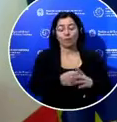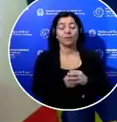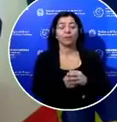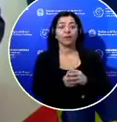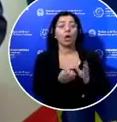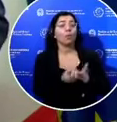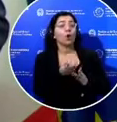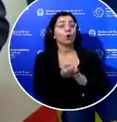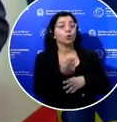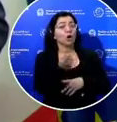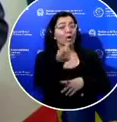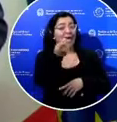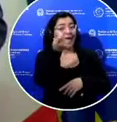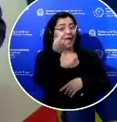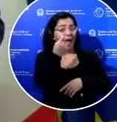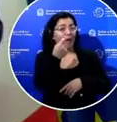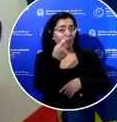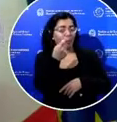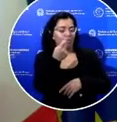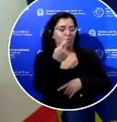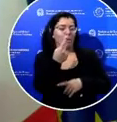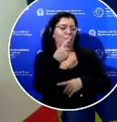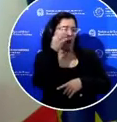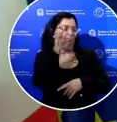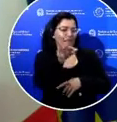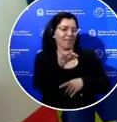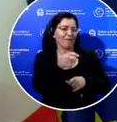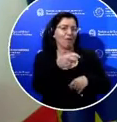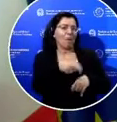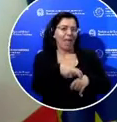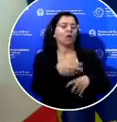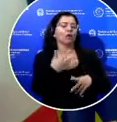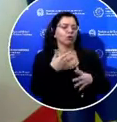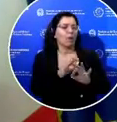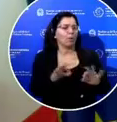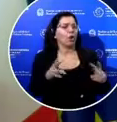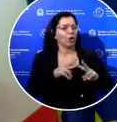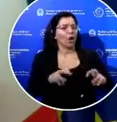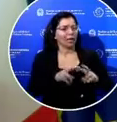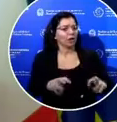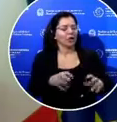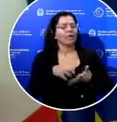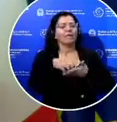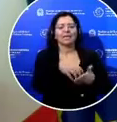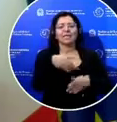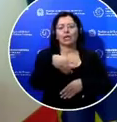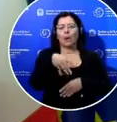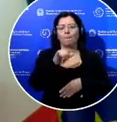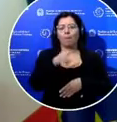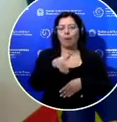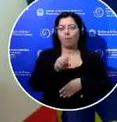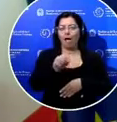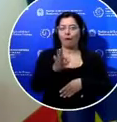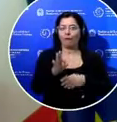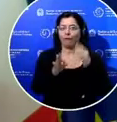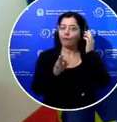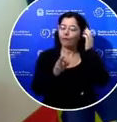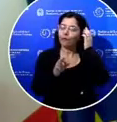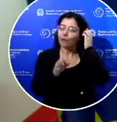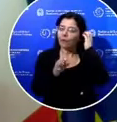di canapa a uso medico è oggetto di progetti di ricerca finanziati dal MIPAF che stanno dando importanti